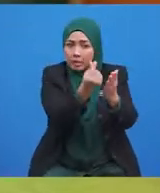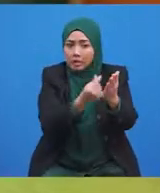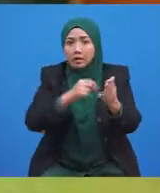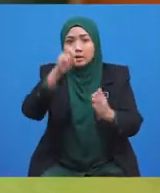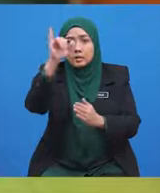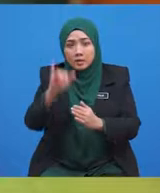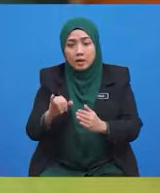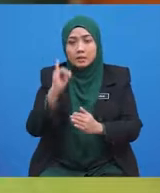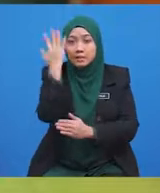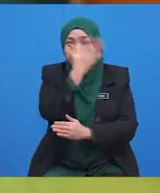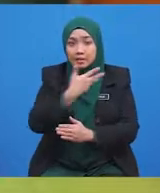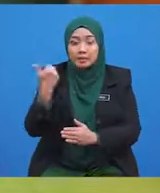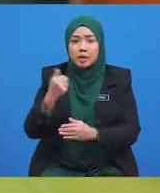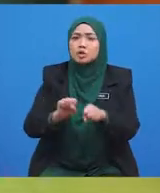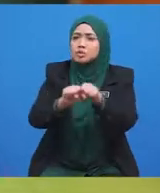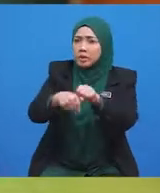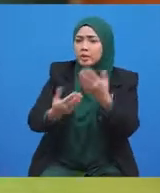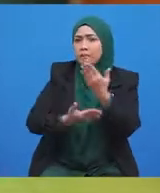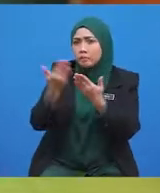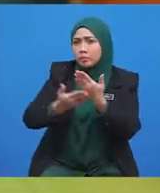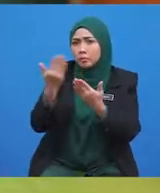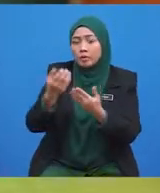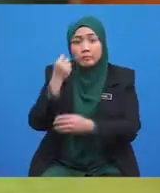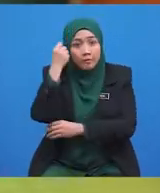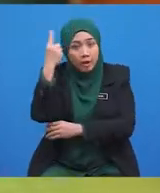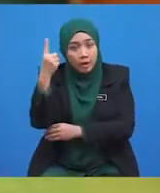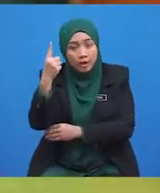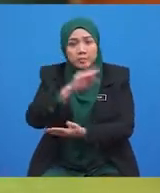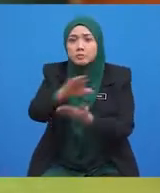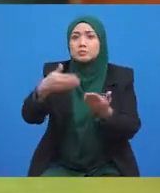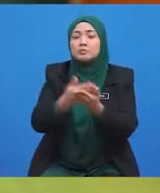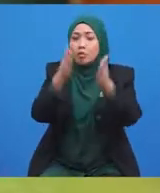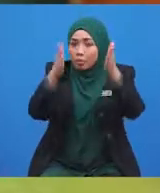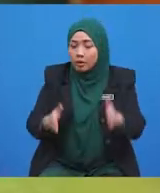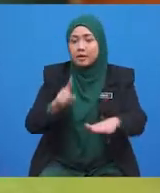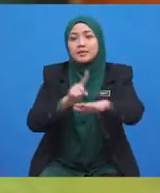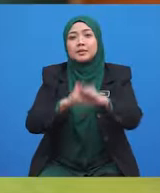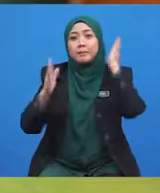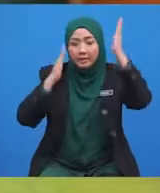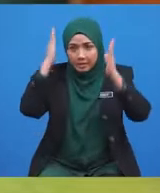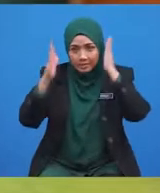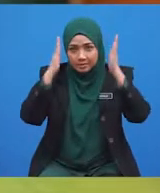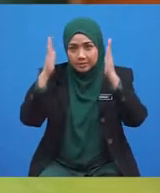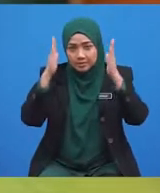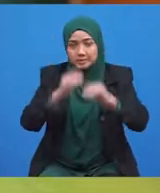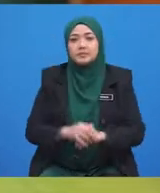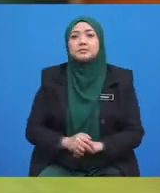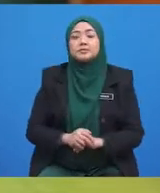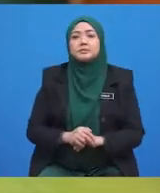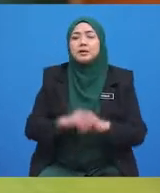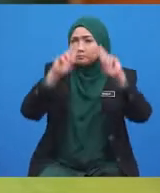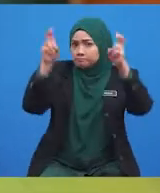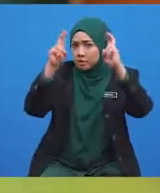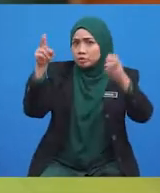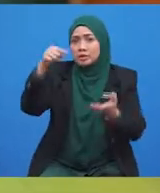menarik supaya mudah difahami oleh sekalian rakyat di Malaysia. Hebat kan? Melalui tajuk